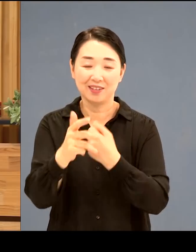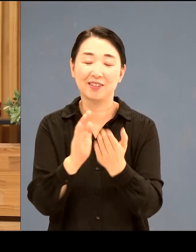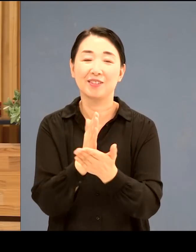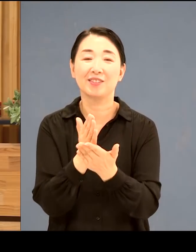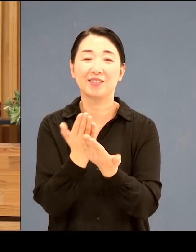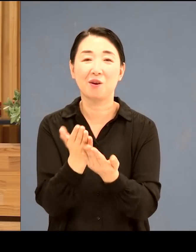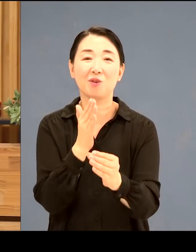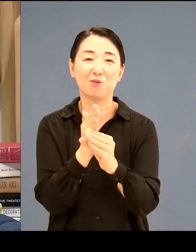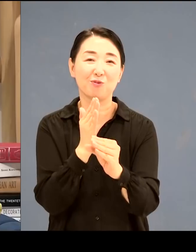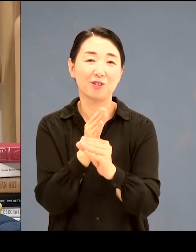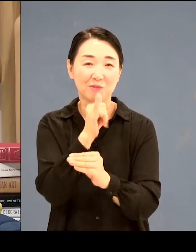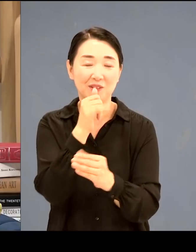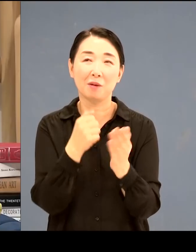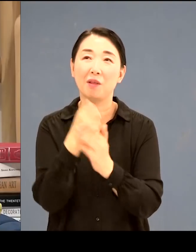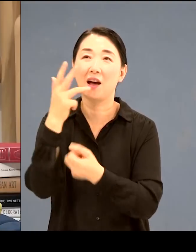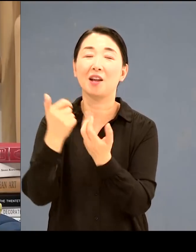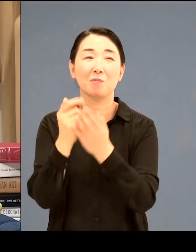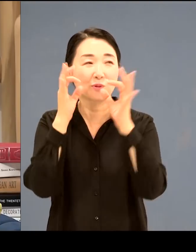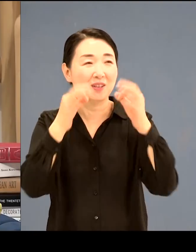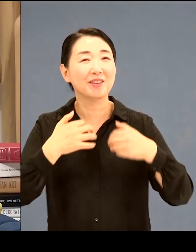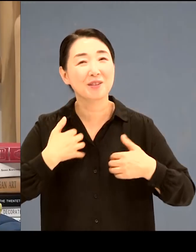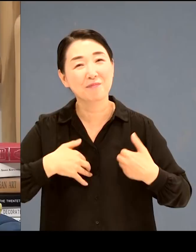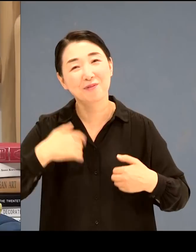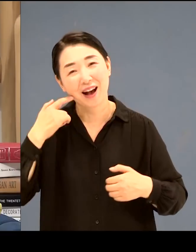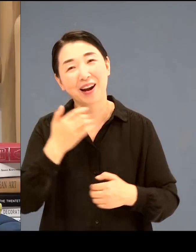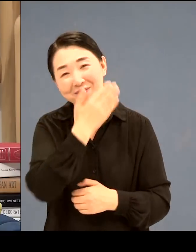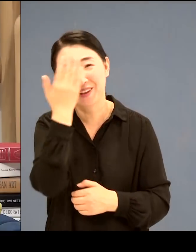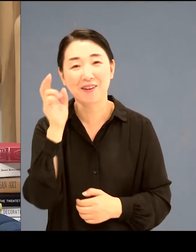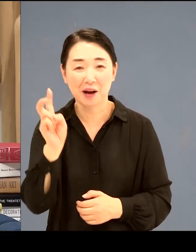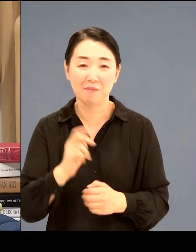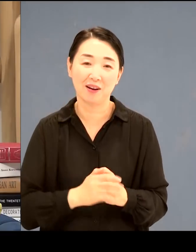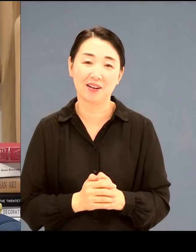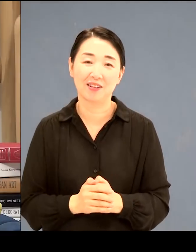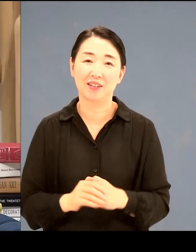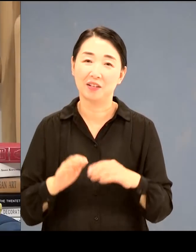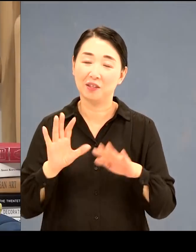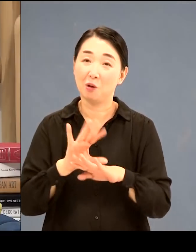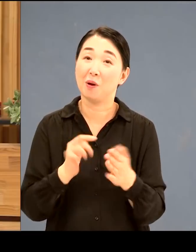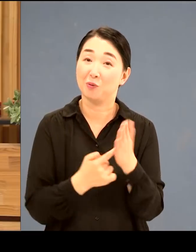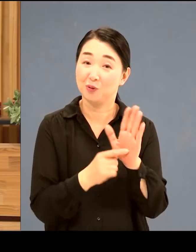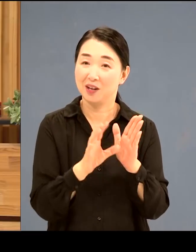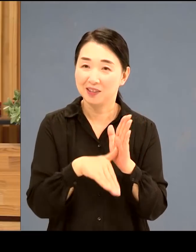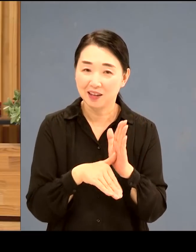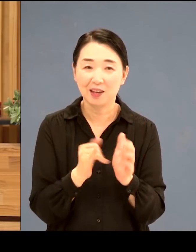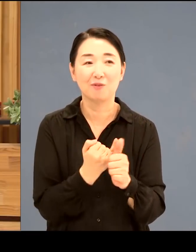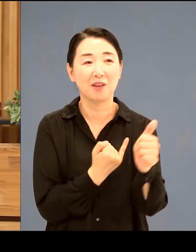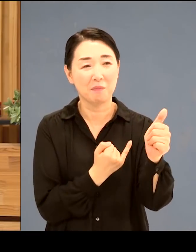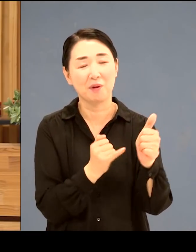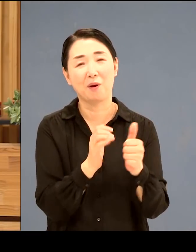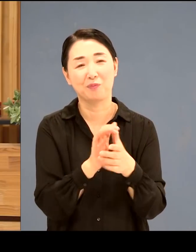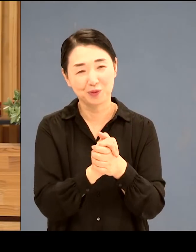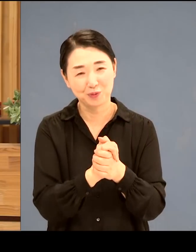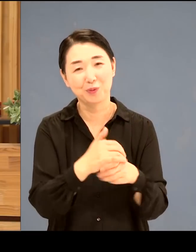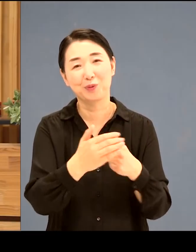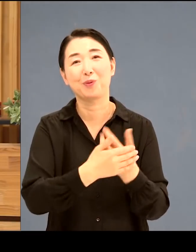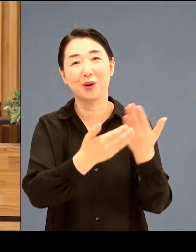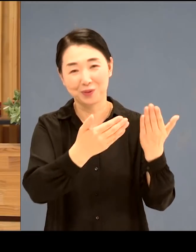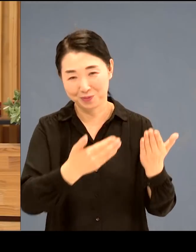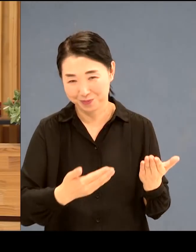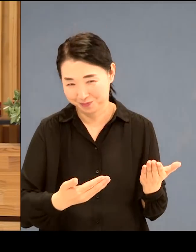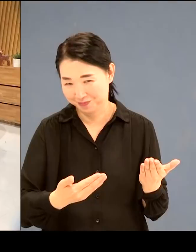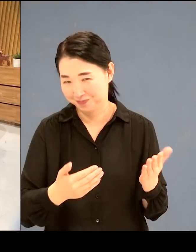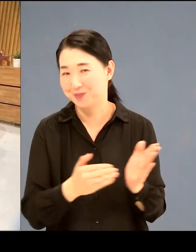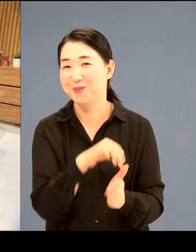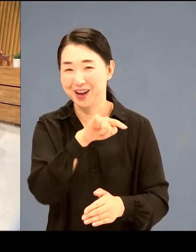기쁘고 이쁜 가정이 되었을까 맞아. 싶어요. 오늘 나오면서도 네. 남편이 기도해줘서 어머나. 네, 기도 받고